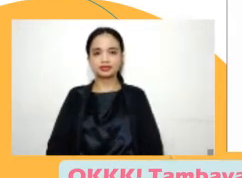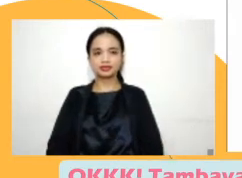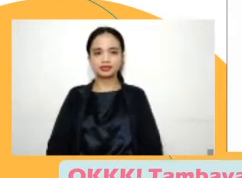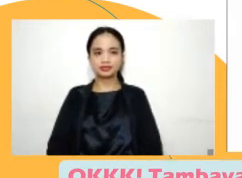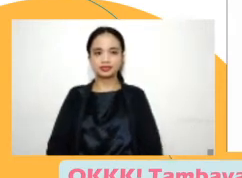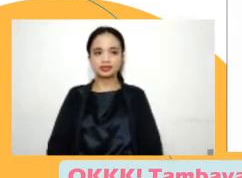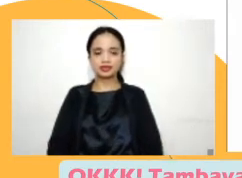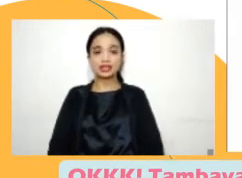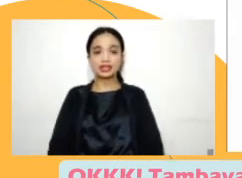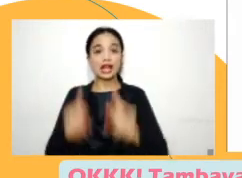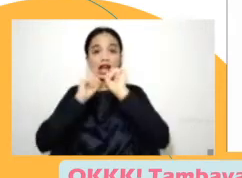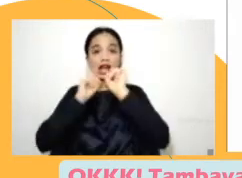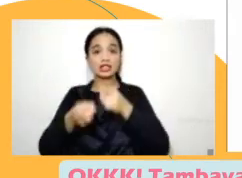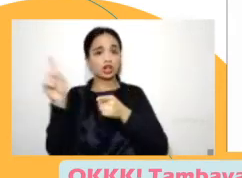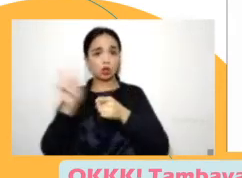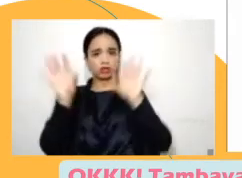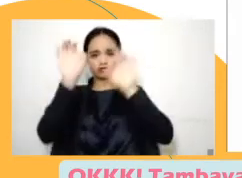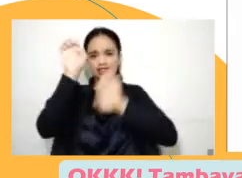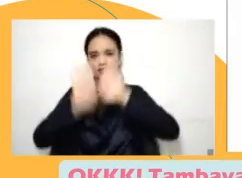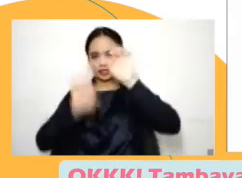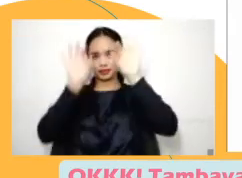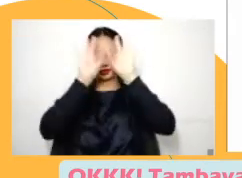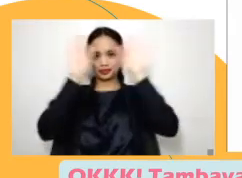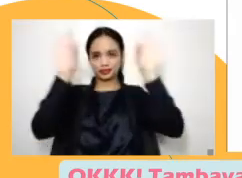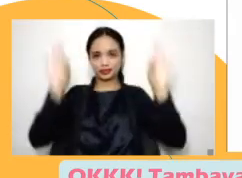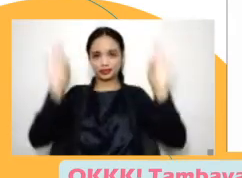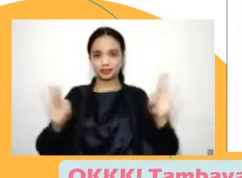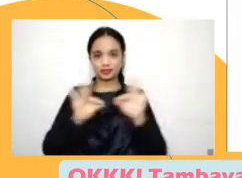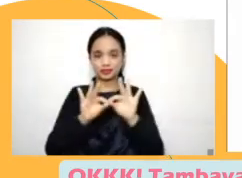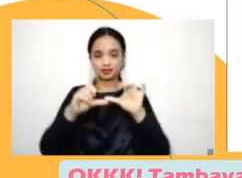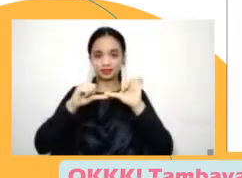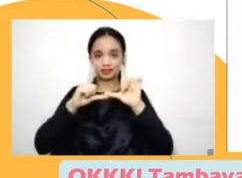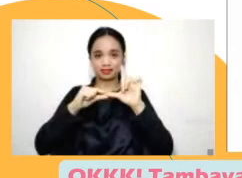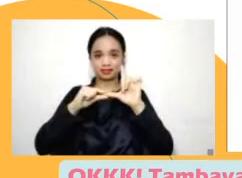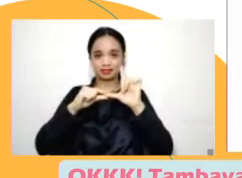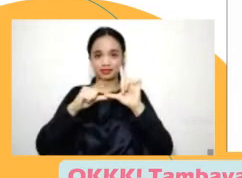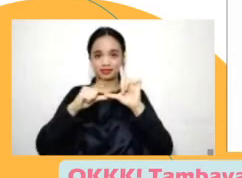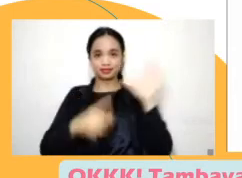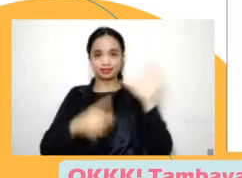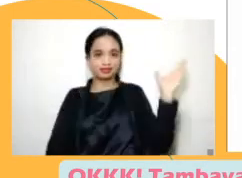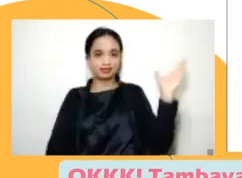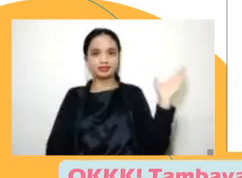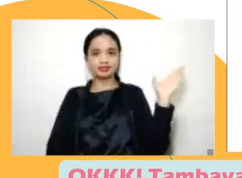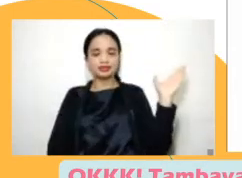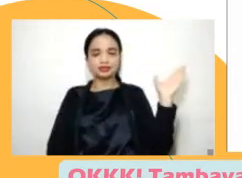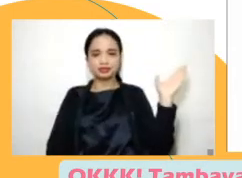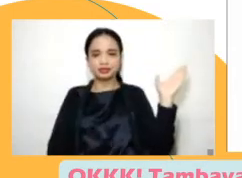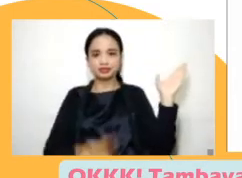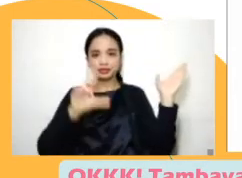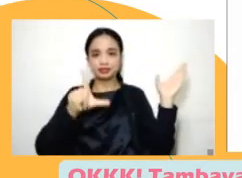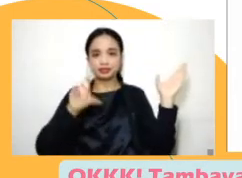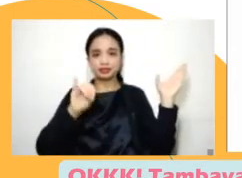Sagutan po natin ang evaluation form na makikita naman sa link na ito, ang